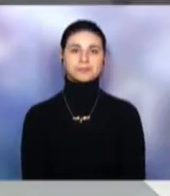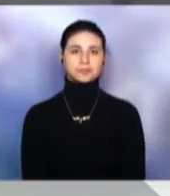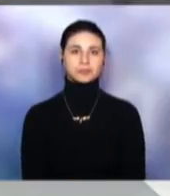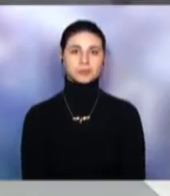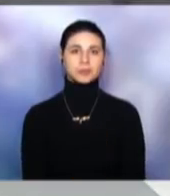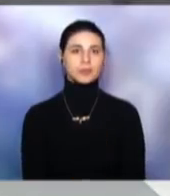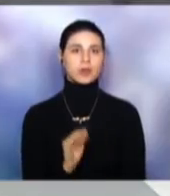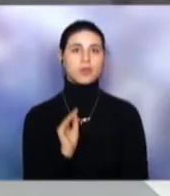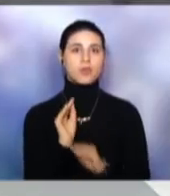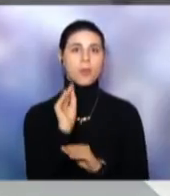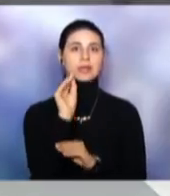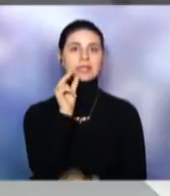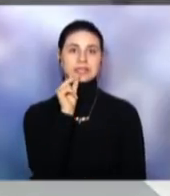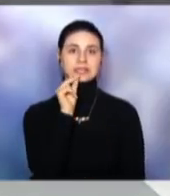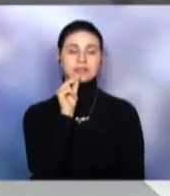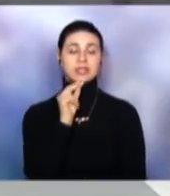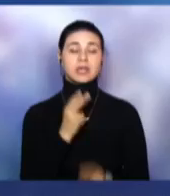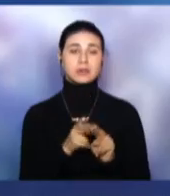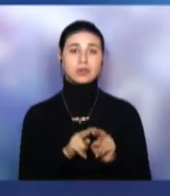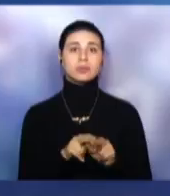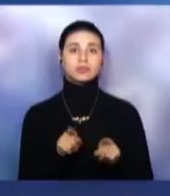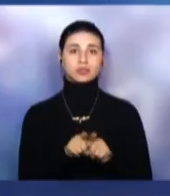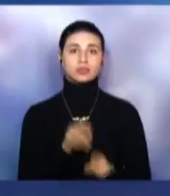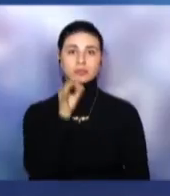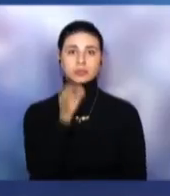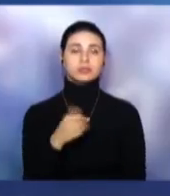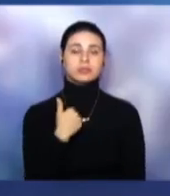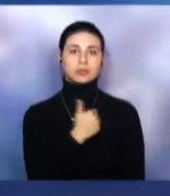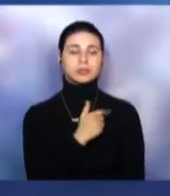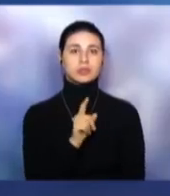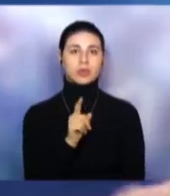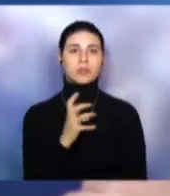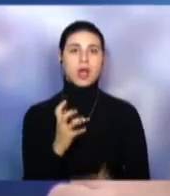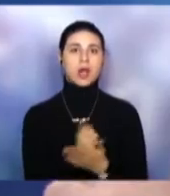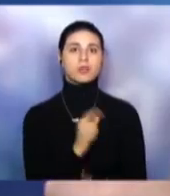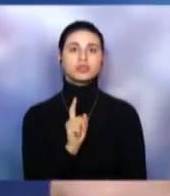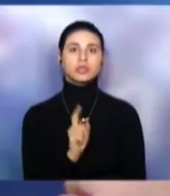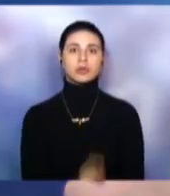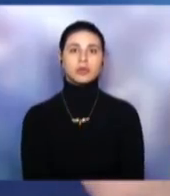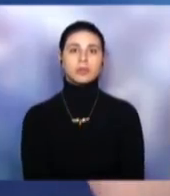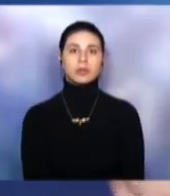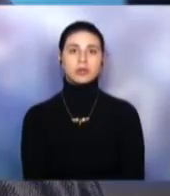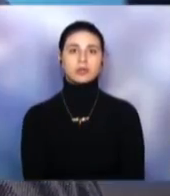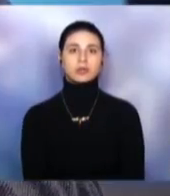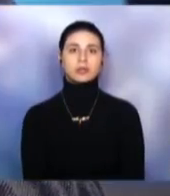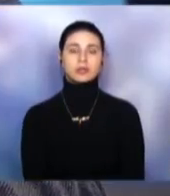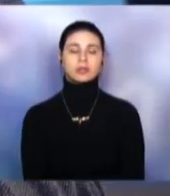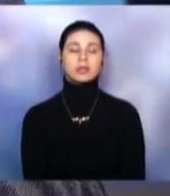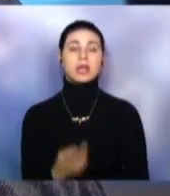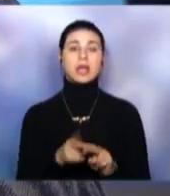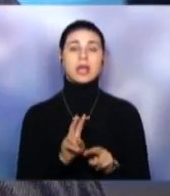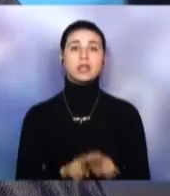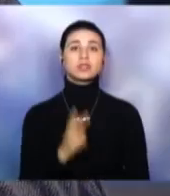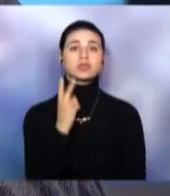სიხშირის ზრდაში. და გეტყვით იმასაც, რომ აღმოჩნდა, რომ არა თუ ეს ორი